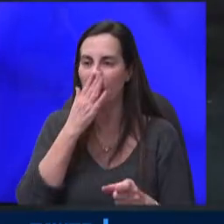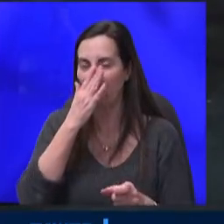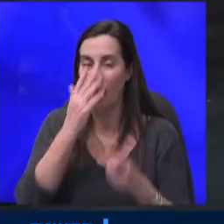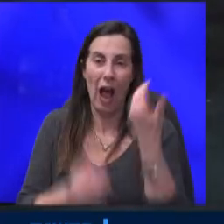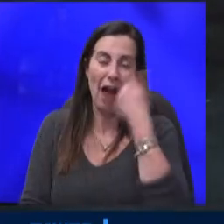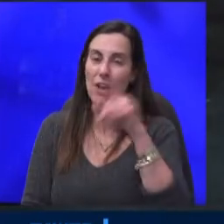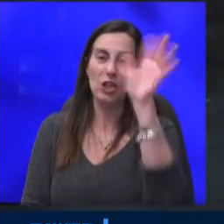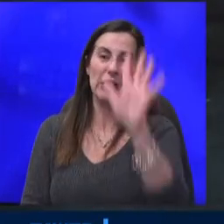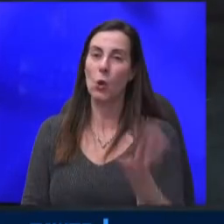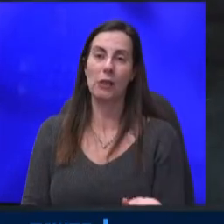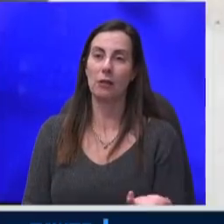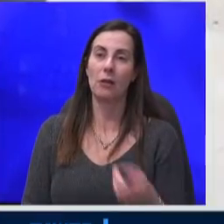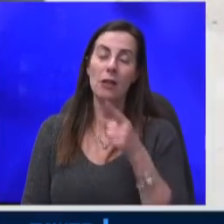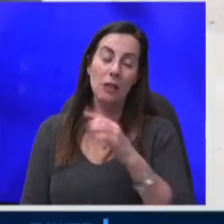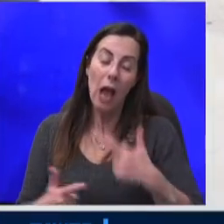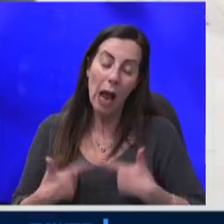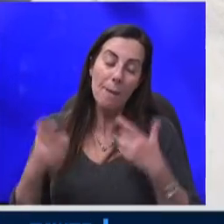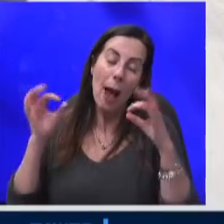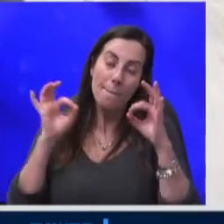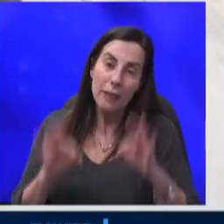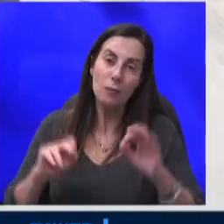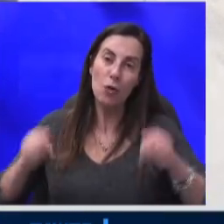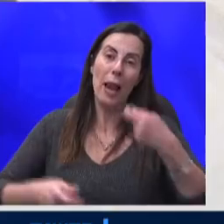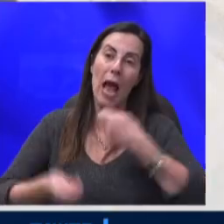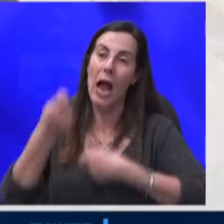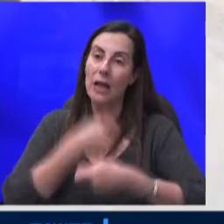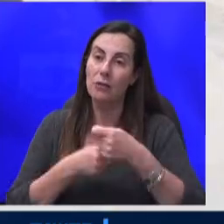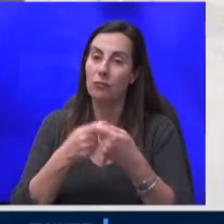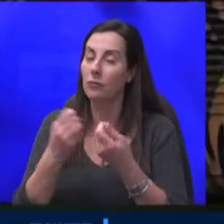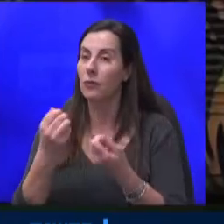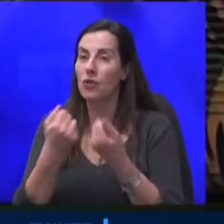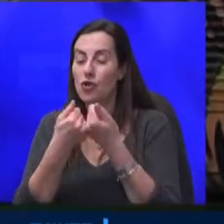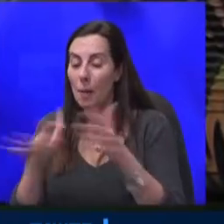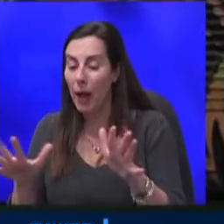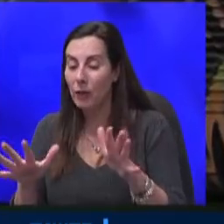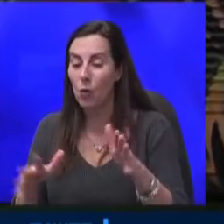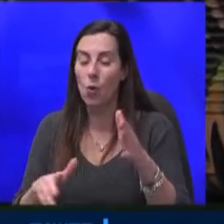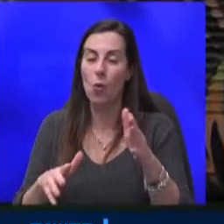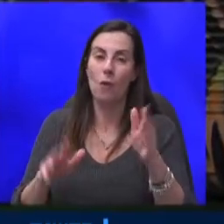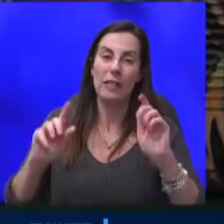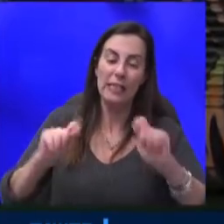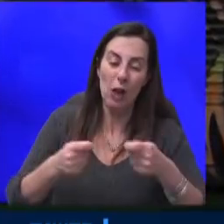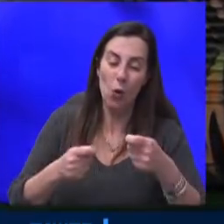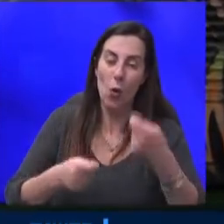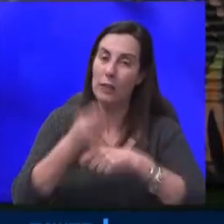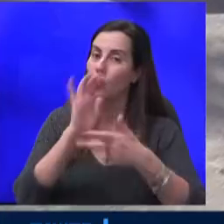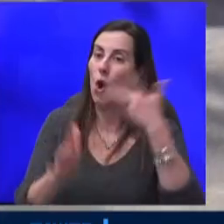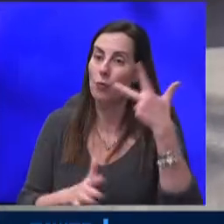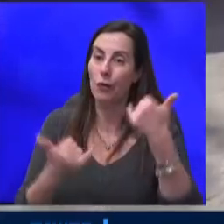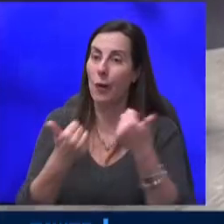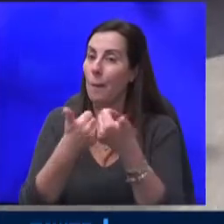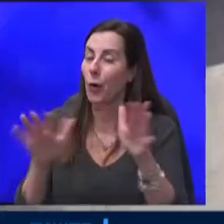אלו פרקי החיים של בעלי העסקים שפתחו וסגרו 3 פעמים השנה. עכשיו הם פותחים רק בשביל